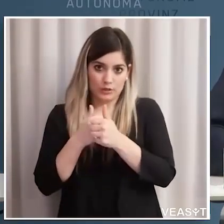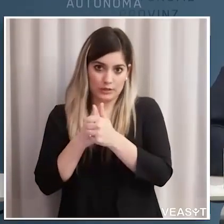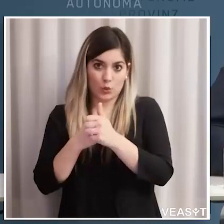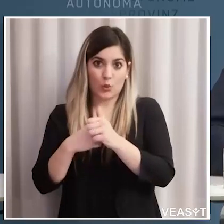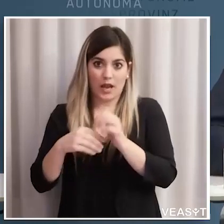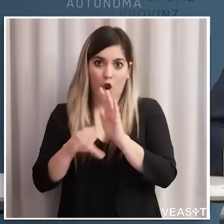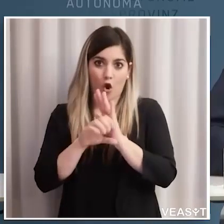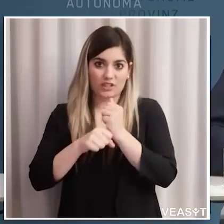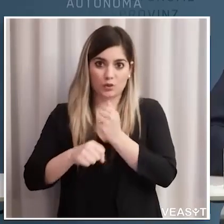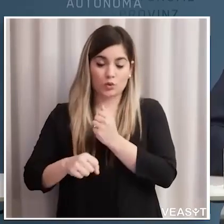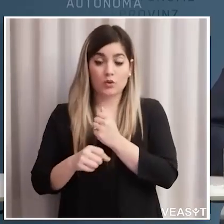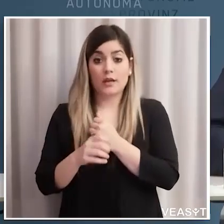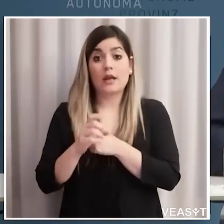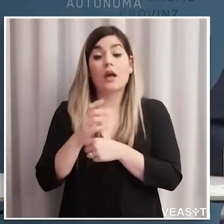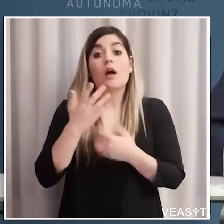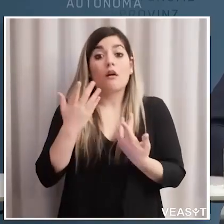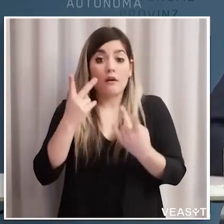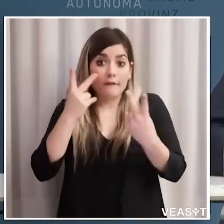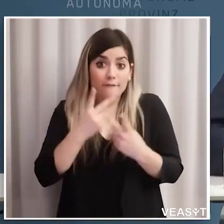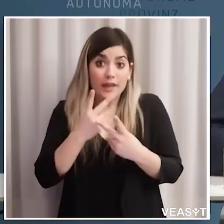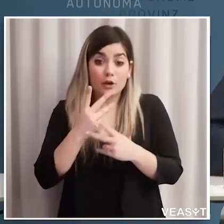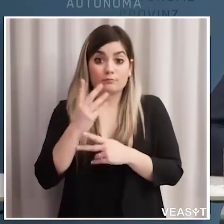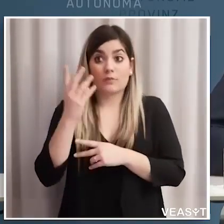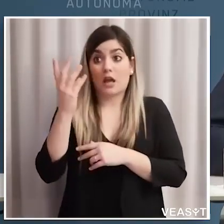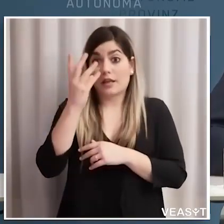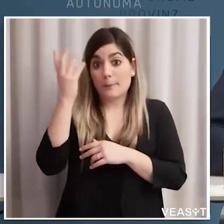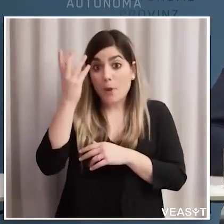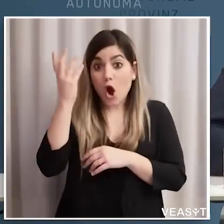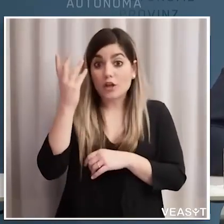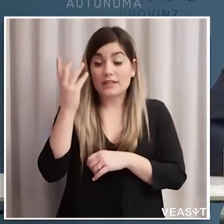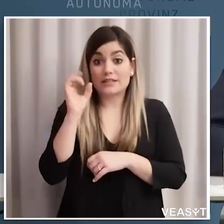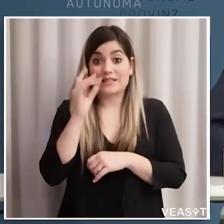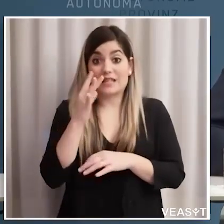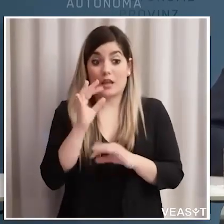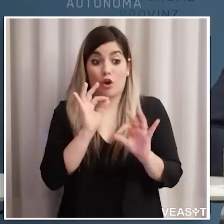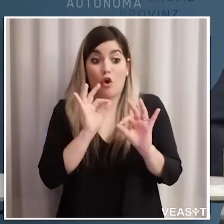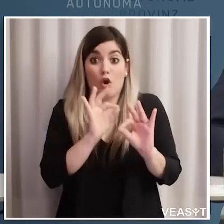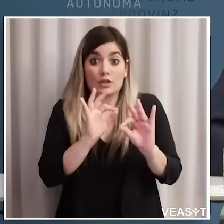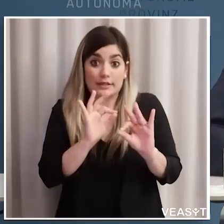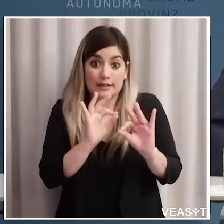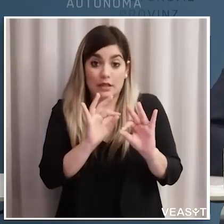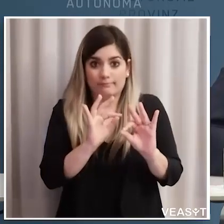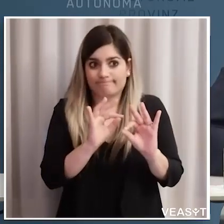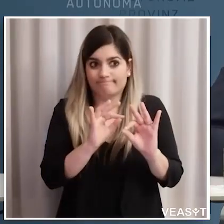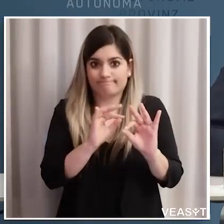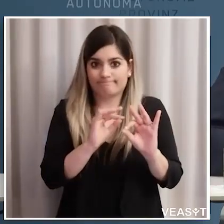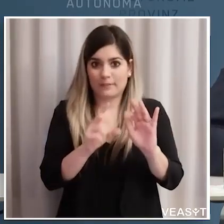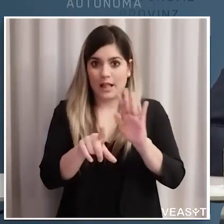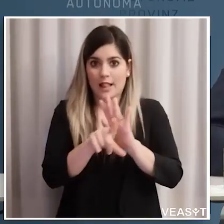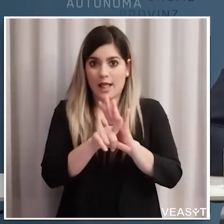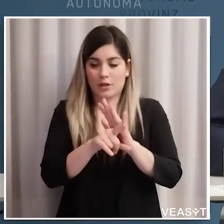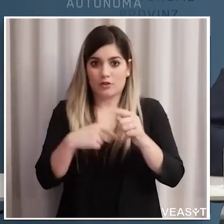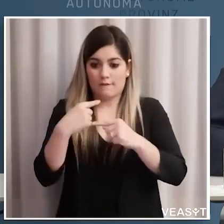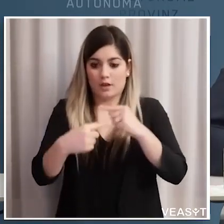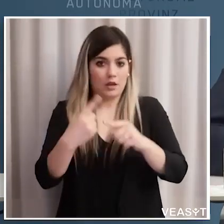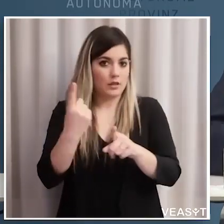anche se fosse così, ipotizzato ma non concesso, anche se fosse così, comunque una norma in vigore va fatta rispettare